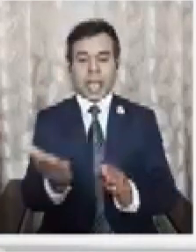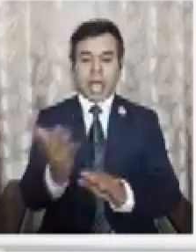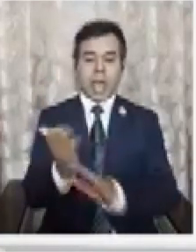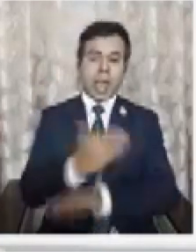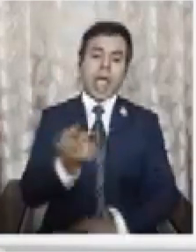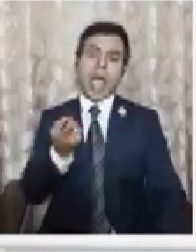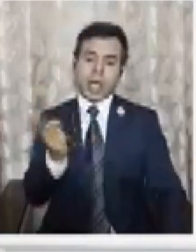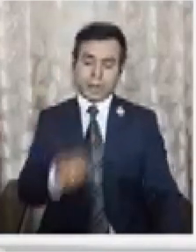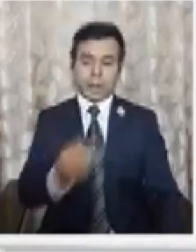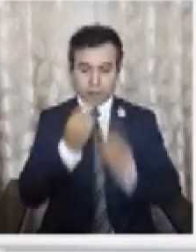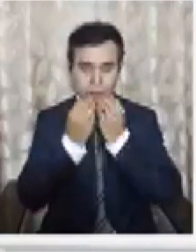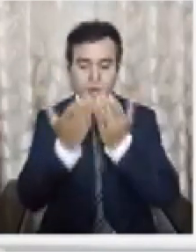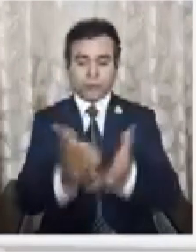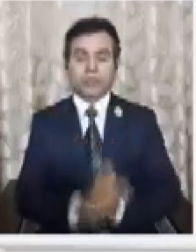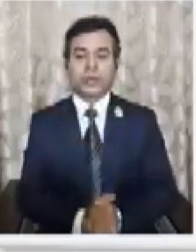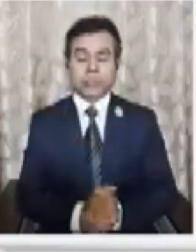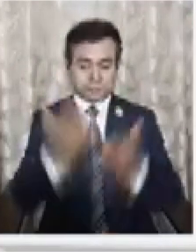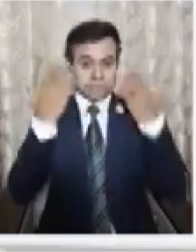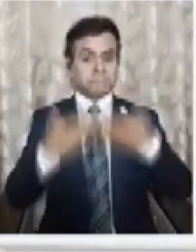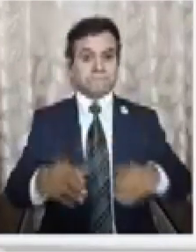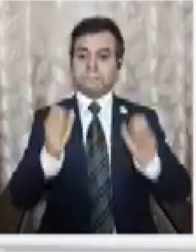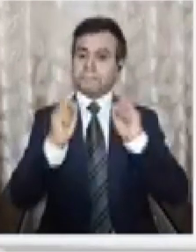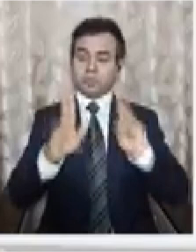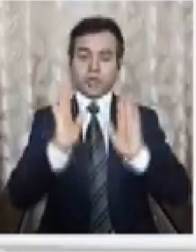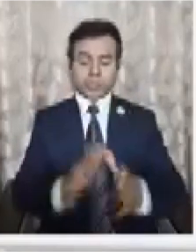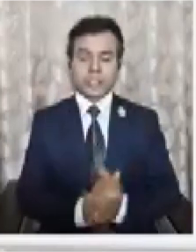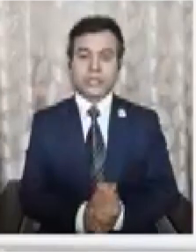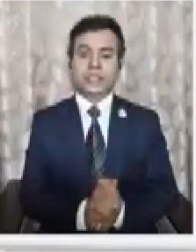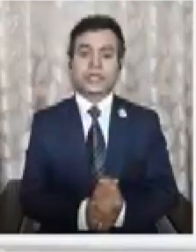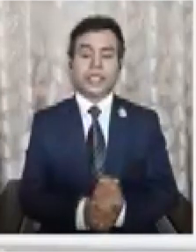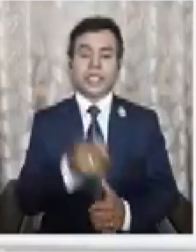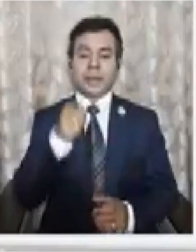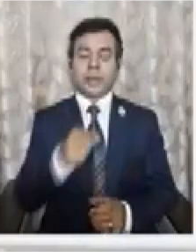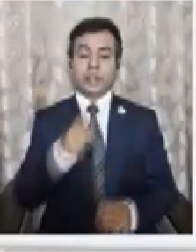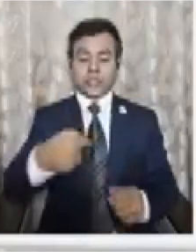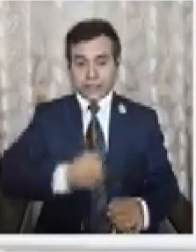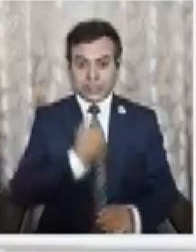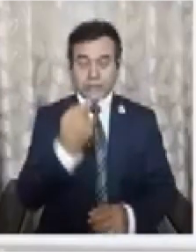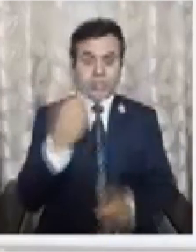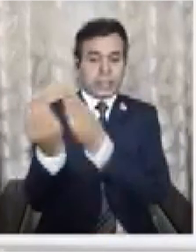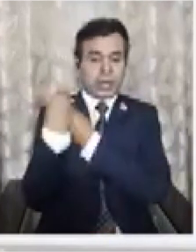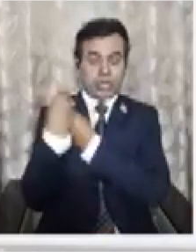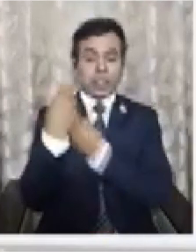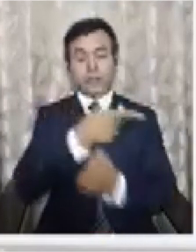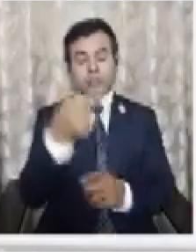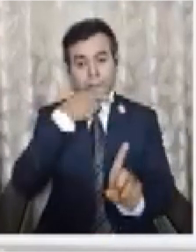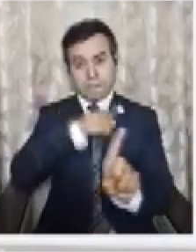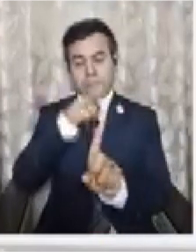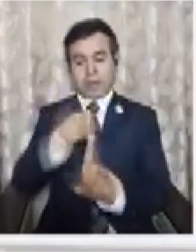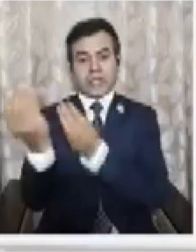23 জুন 2020। এই ছিল আমাদের কাছে তথ্য। শেষ করবার আগে আবারও বলবো, সুরক্ষিত রাখুন